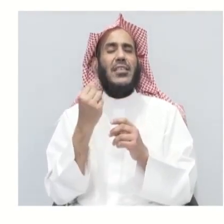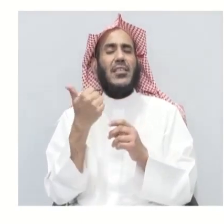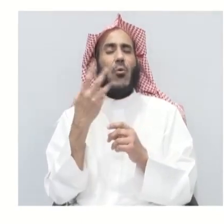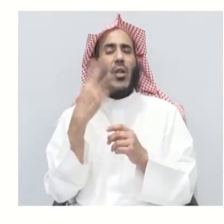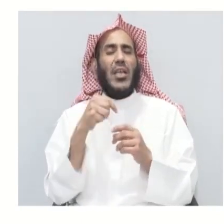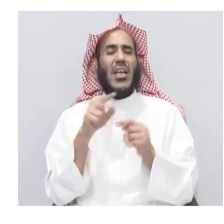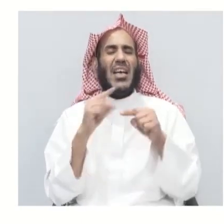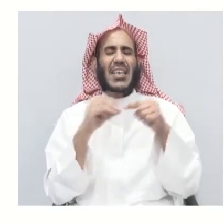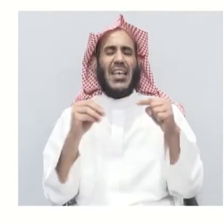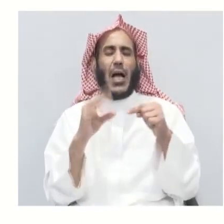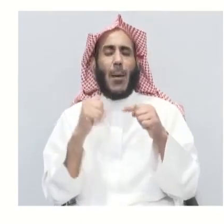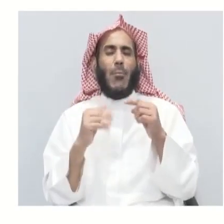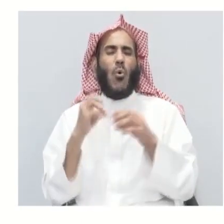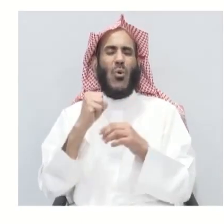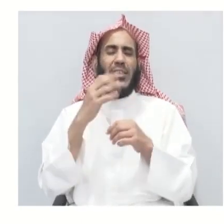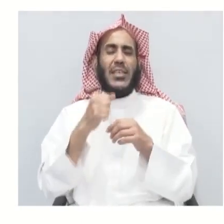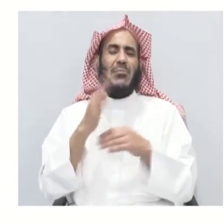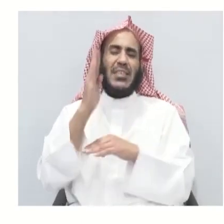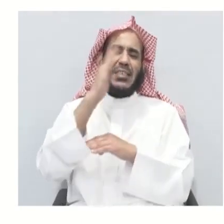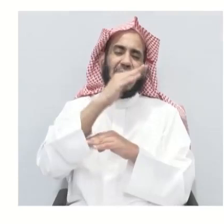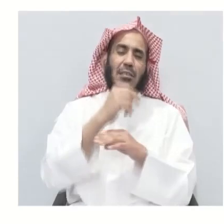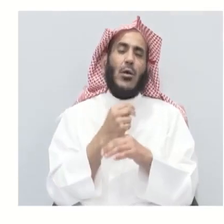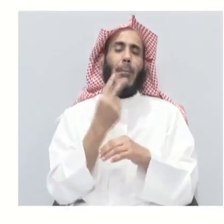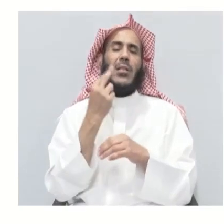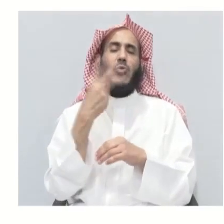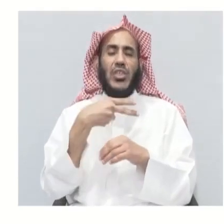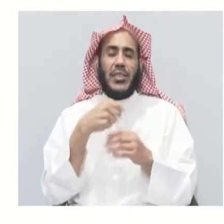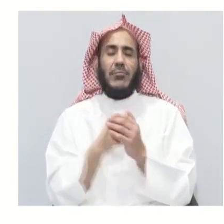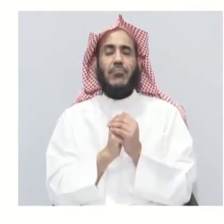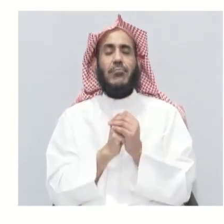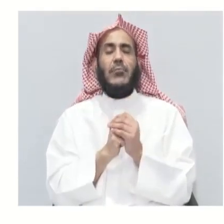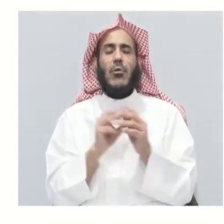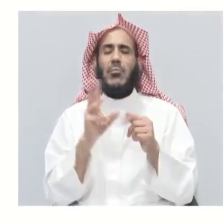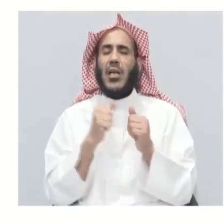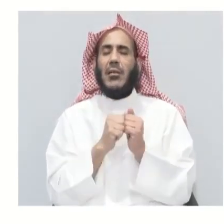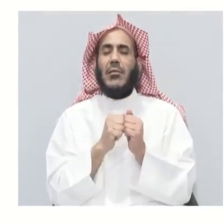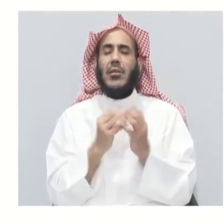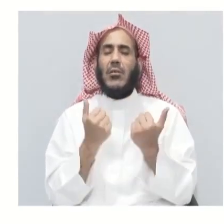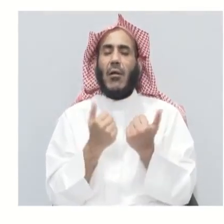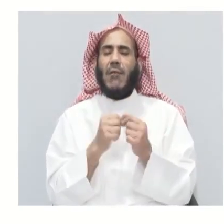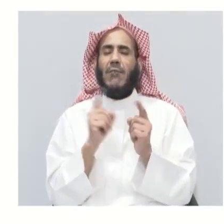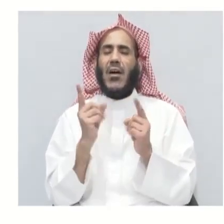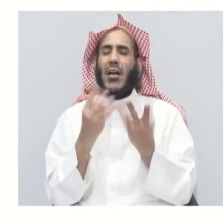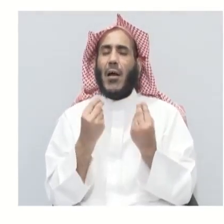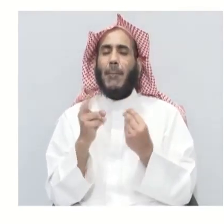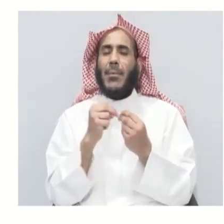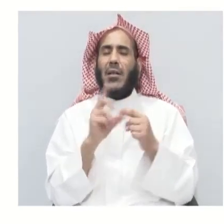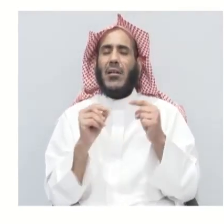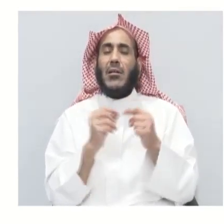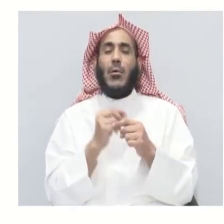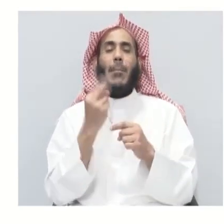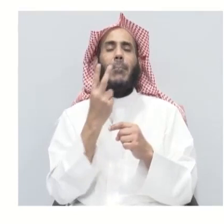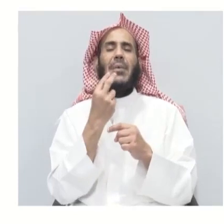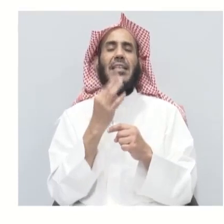الشد بعد ارتخاء غصن الشجره اللي هو 220 فبالتالي نحصل على الفرق اللي هو عباره عن